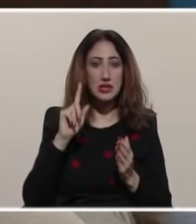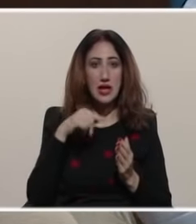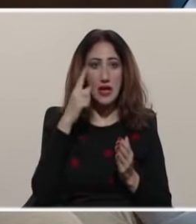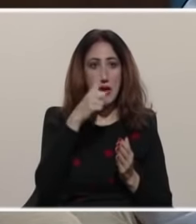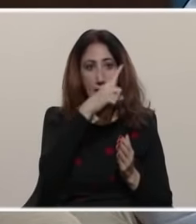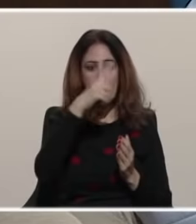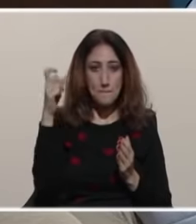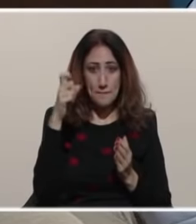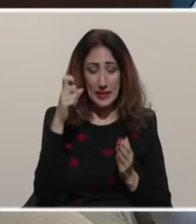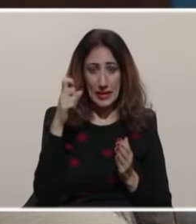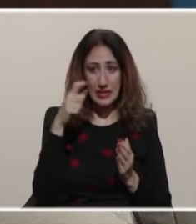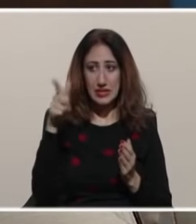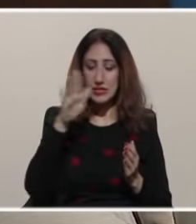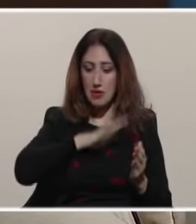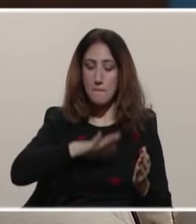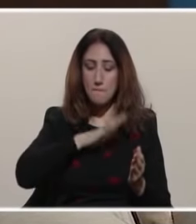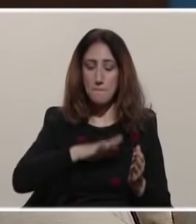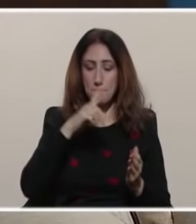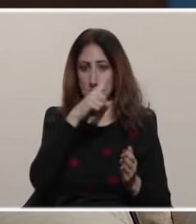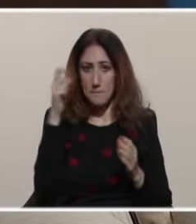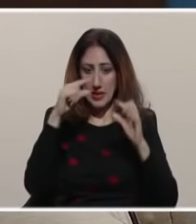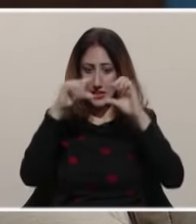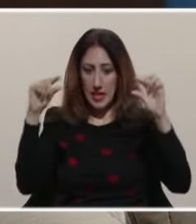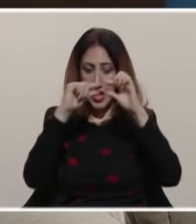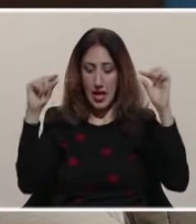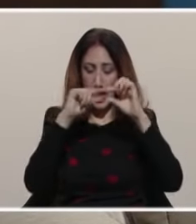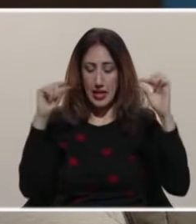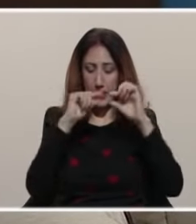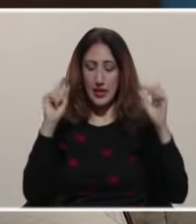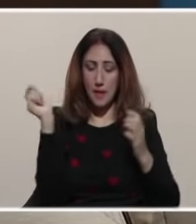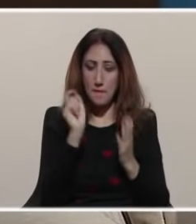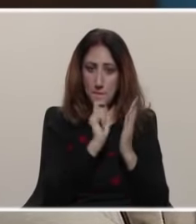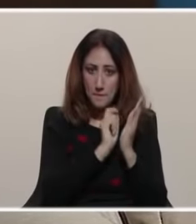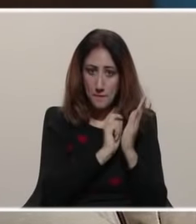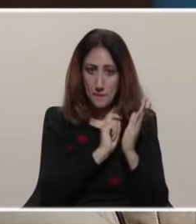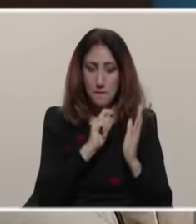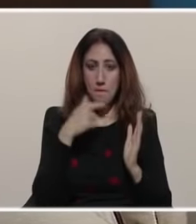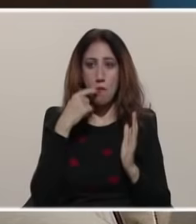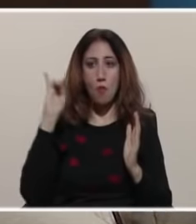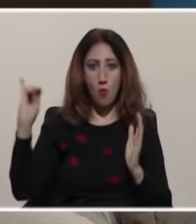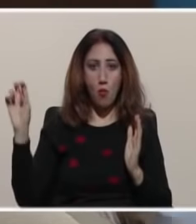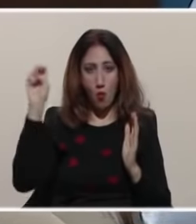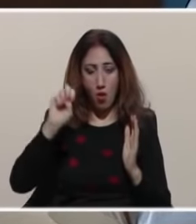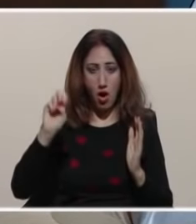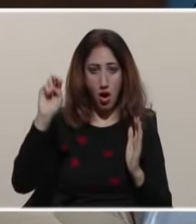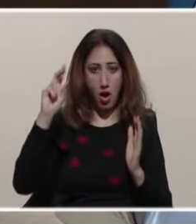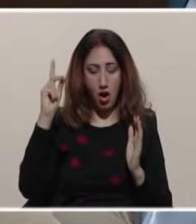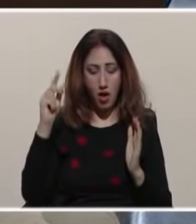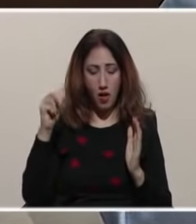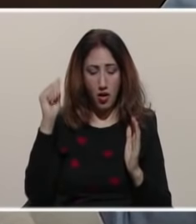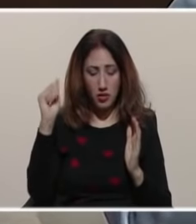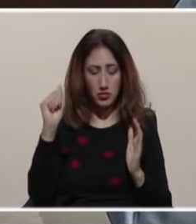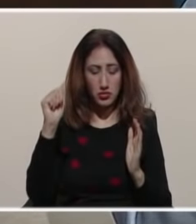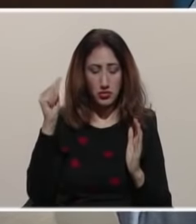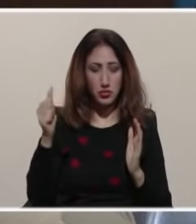من القانتين، ومن قام الليل بألف آية كتب من المقنطرين. فلي فيها أحوال،